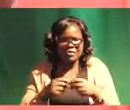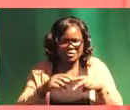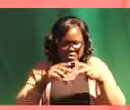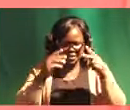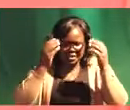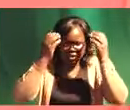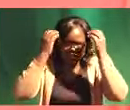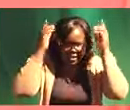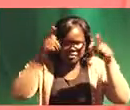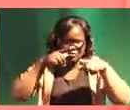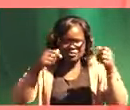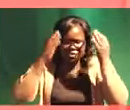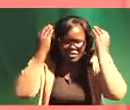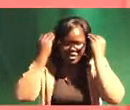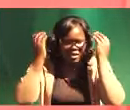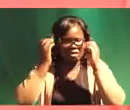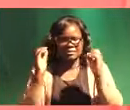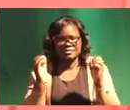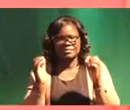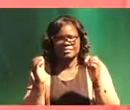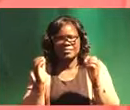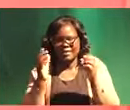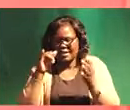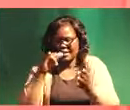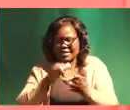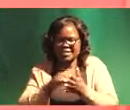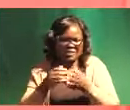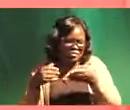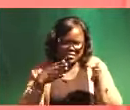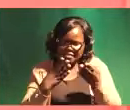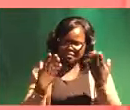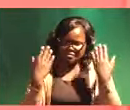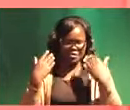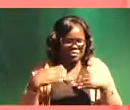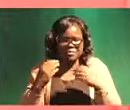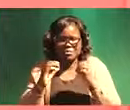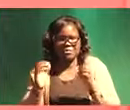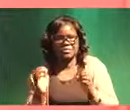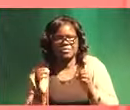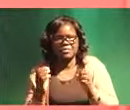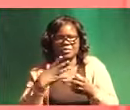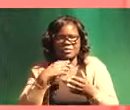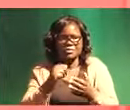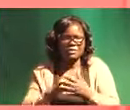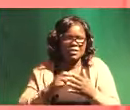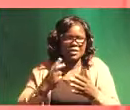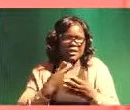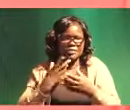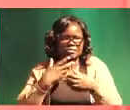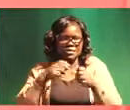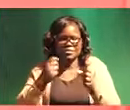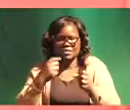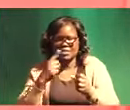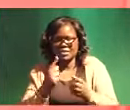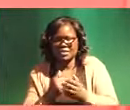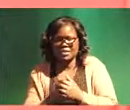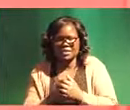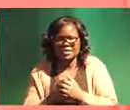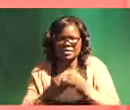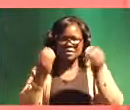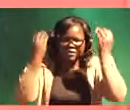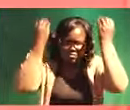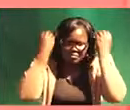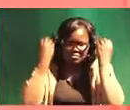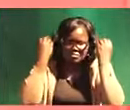kwa kichwa. Hiyo sio tabia ya watu ya Meru. Kwa hivyo sisi rais tumesema atuwekelei masufuria